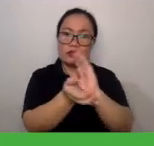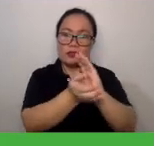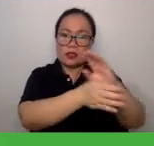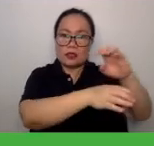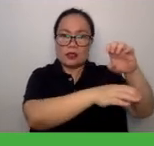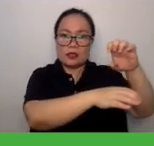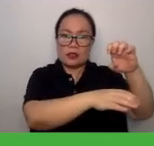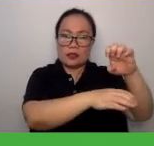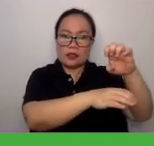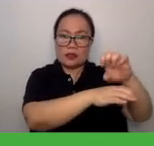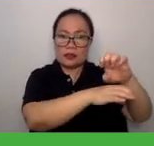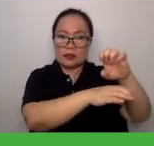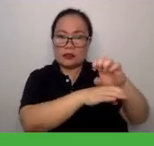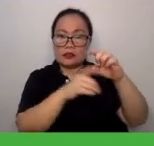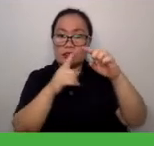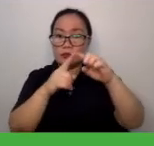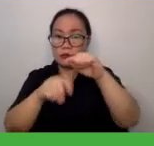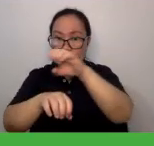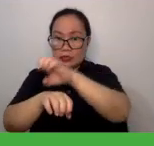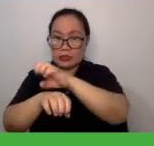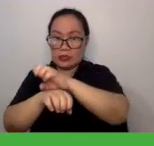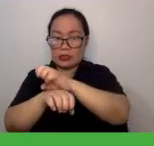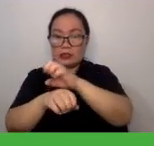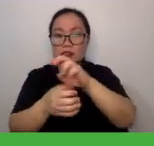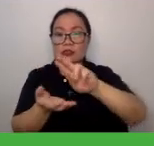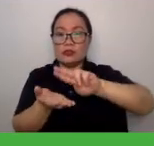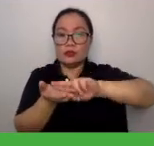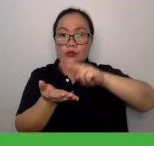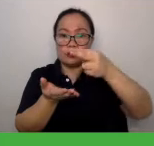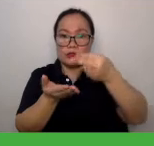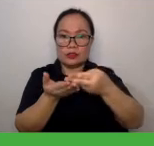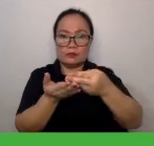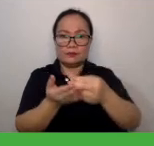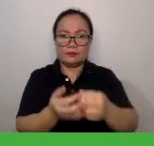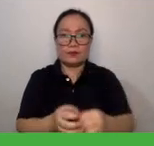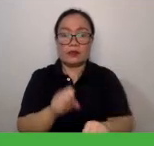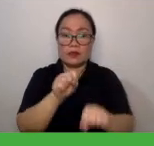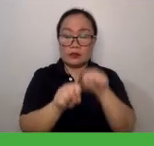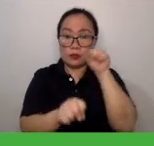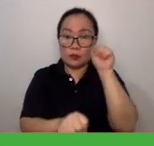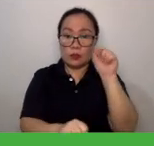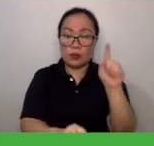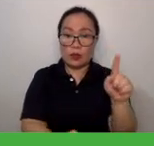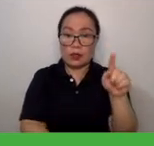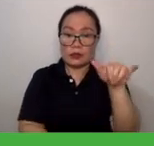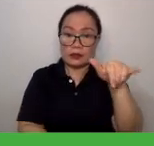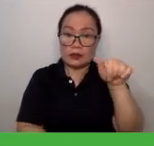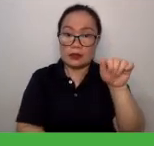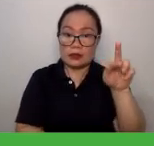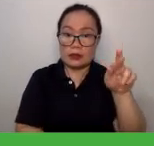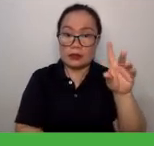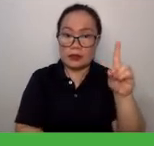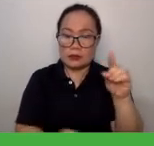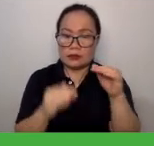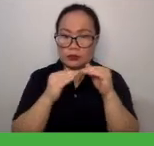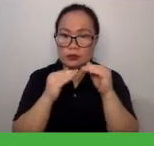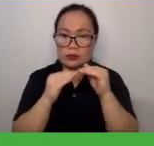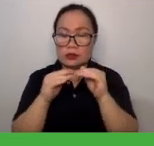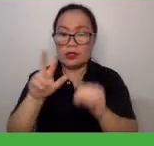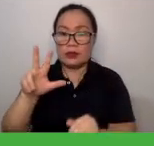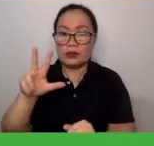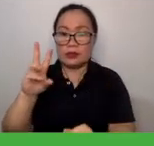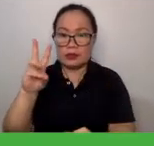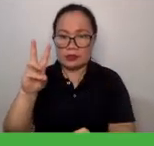to English units. Okay? So, therefore, 1 yard is equivalent to 36